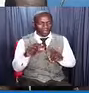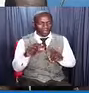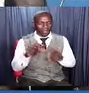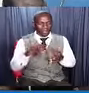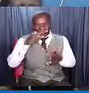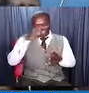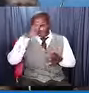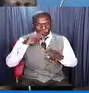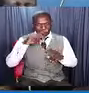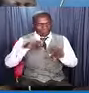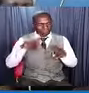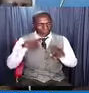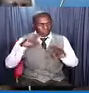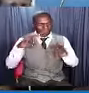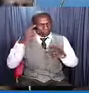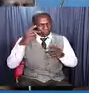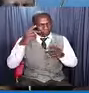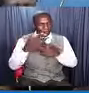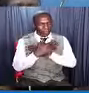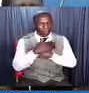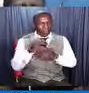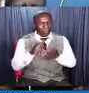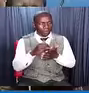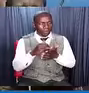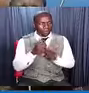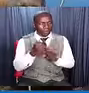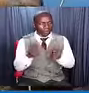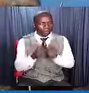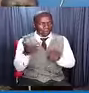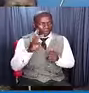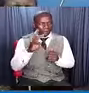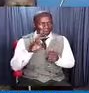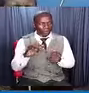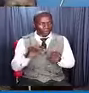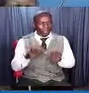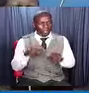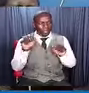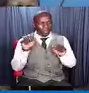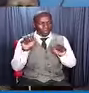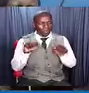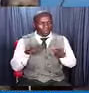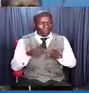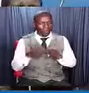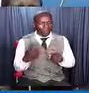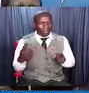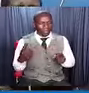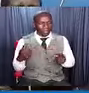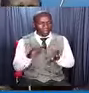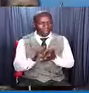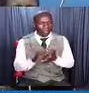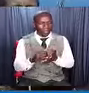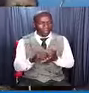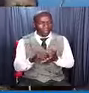Maana unatafuta marafiki zako Bwana ili utende kazi pamoja na wao. Mujalie kila mmoja